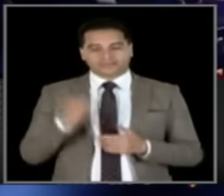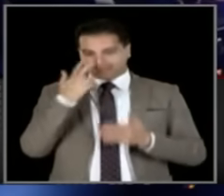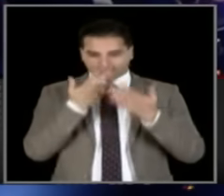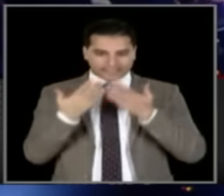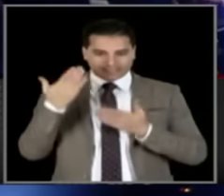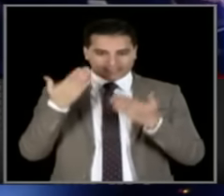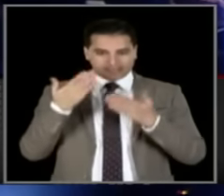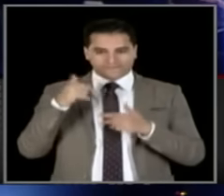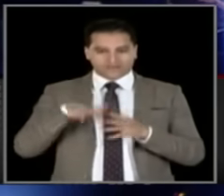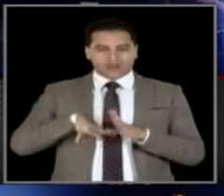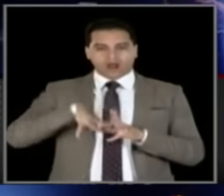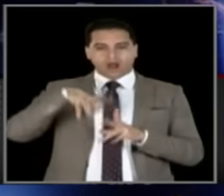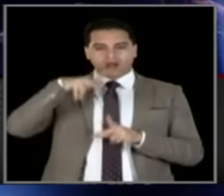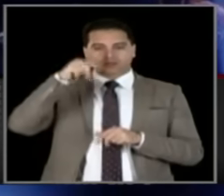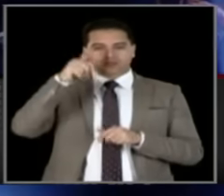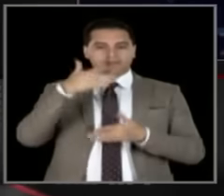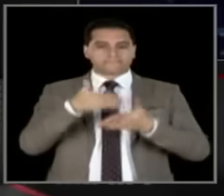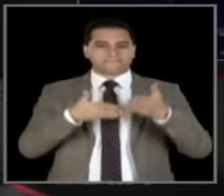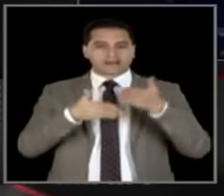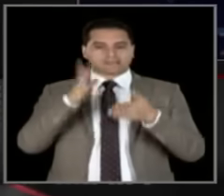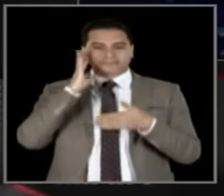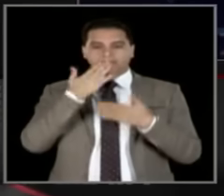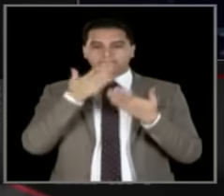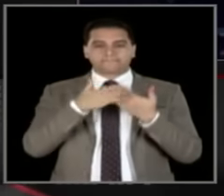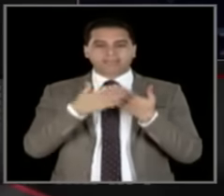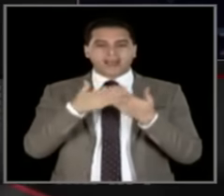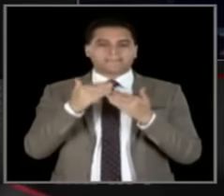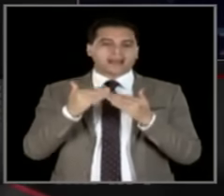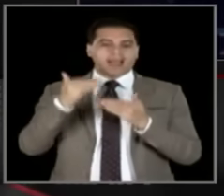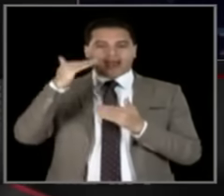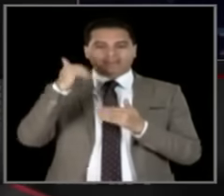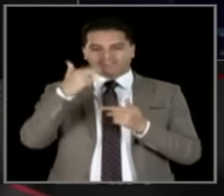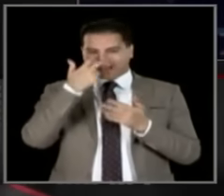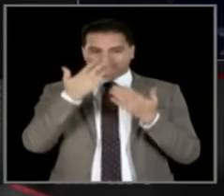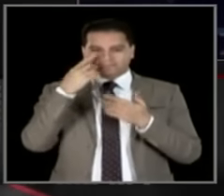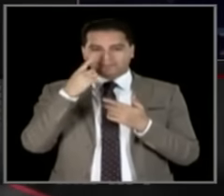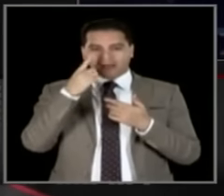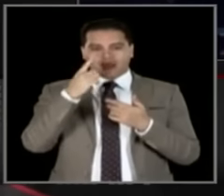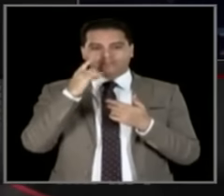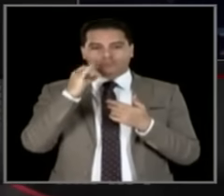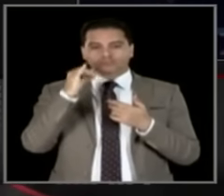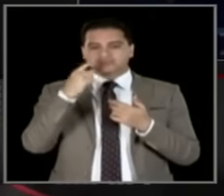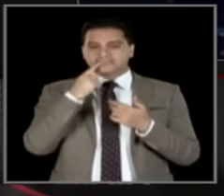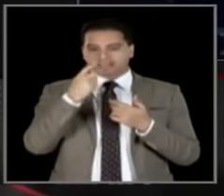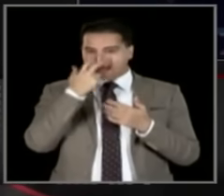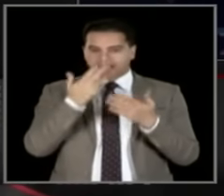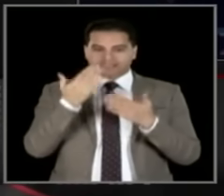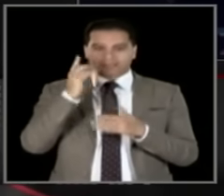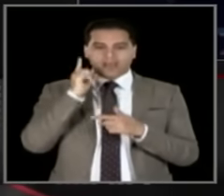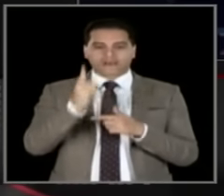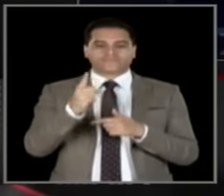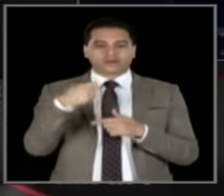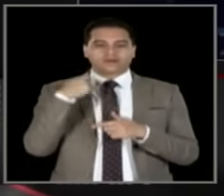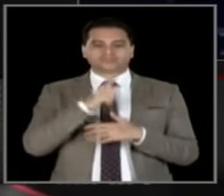تاريخ. تم بناء قصر الباب العالي في القرن الخامس عشر الميلادي بأمر